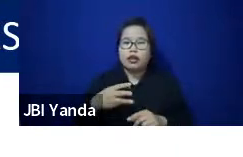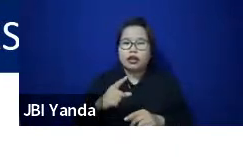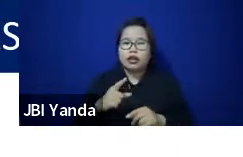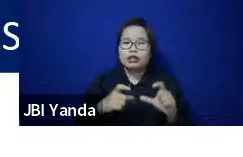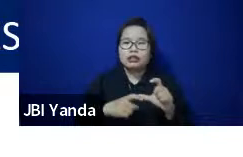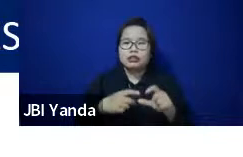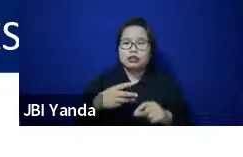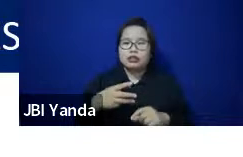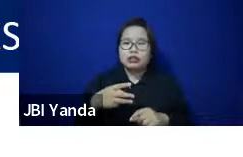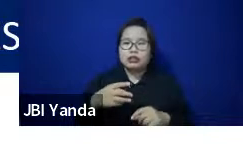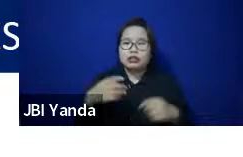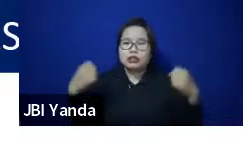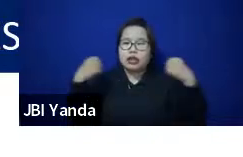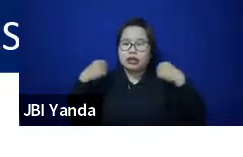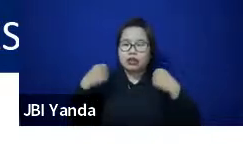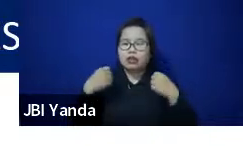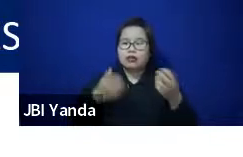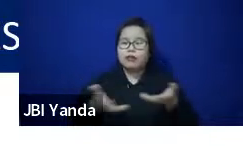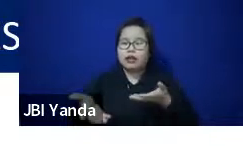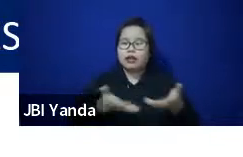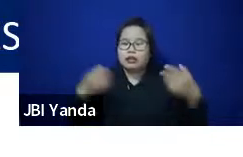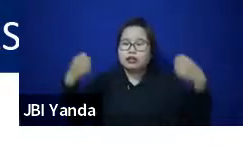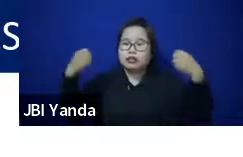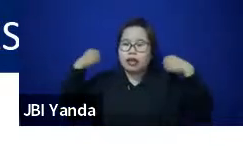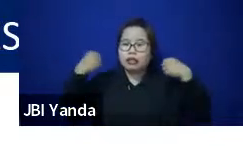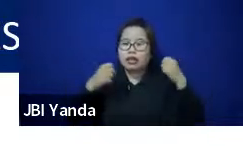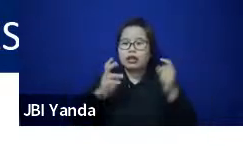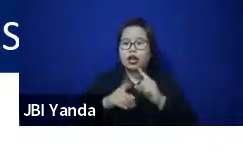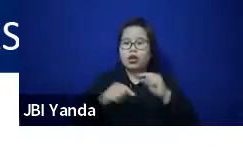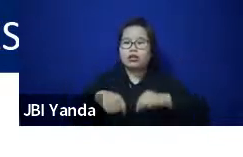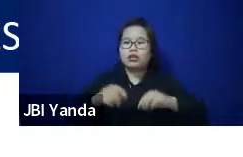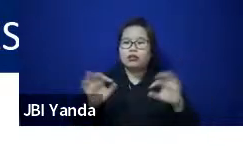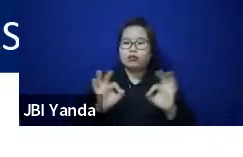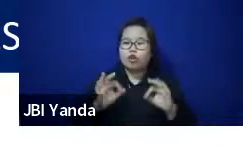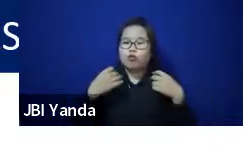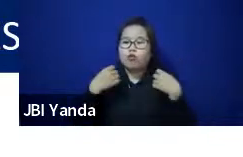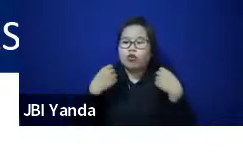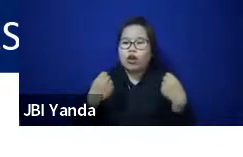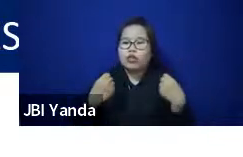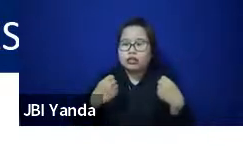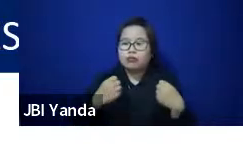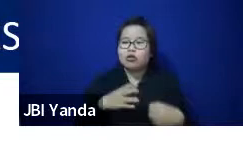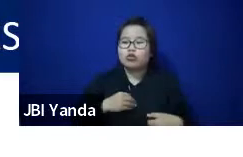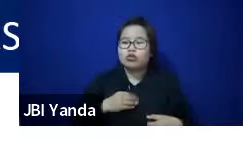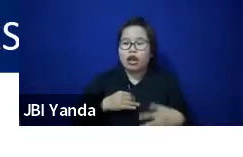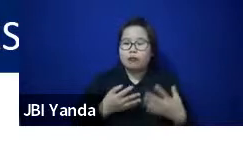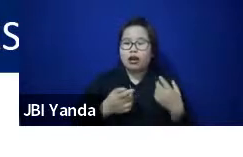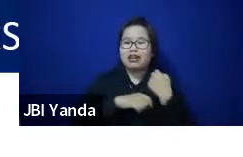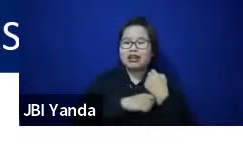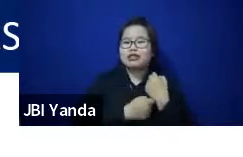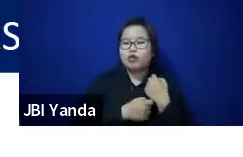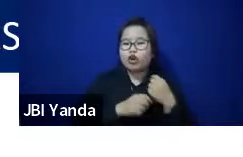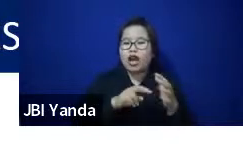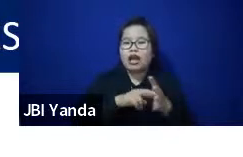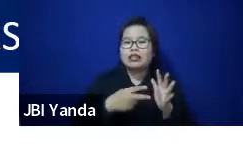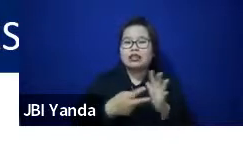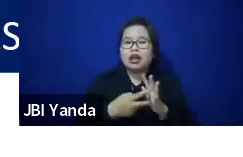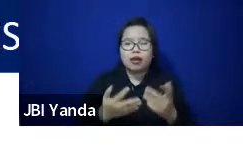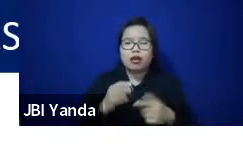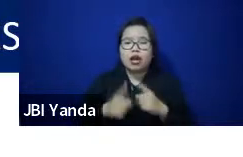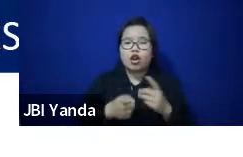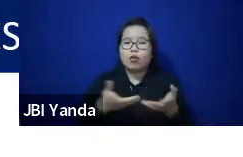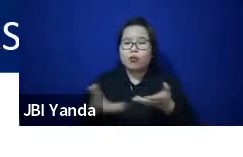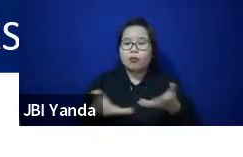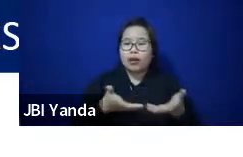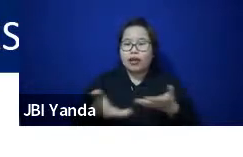ini masih belum kuat dalam aktif respon, artinya bagaimana layanan-layanan